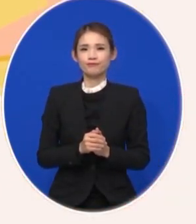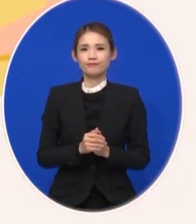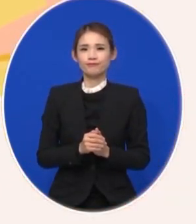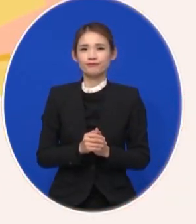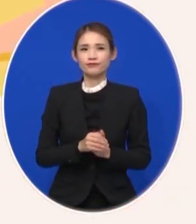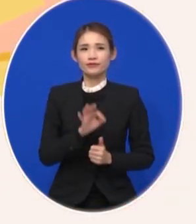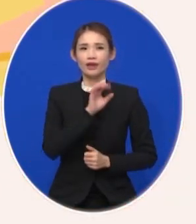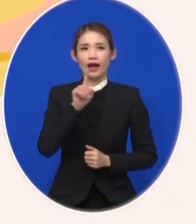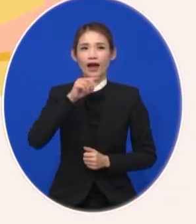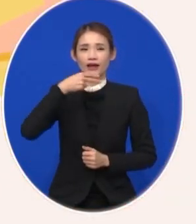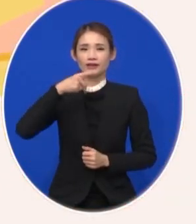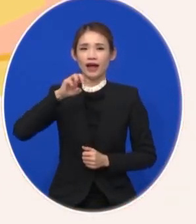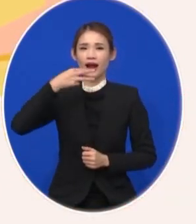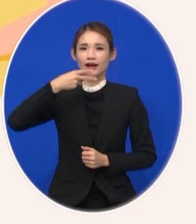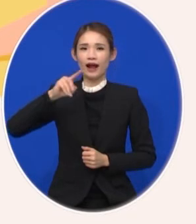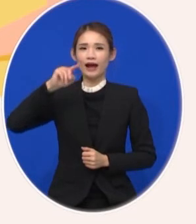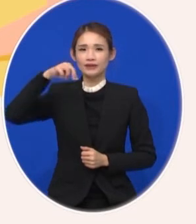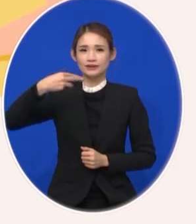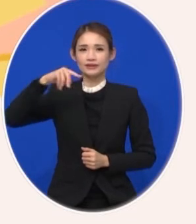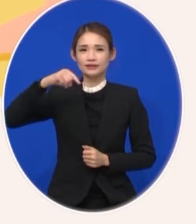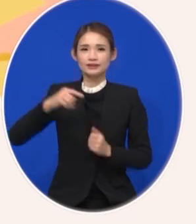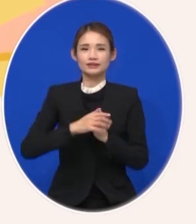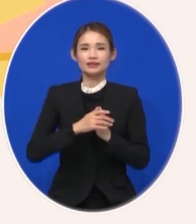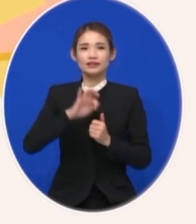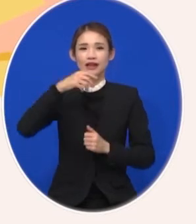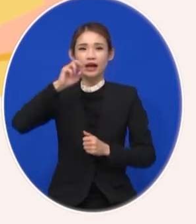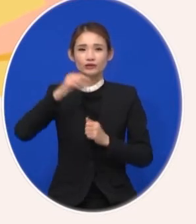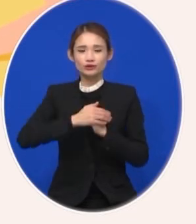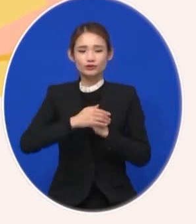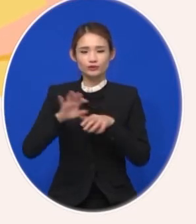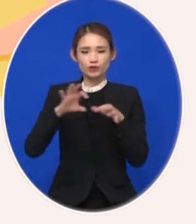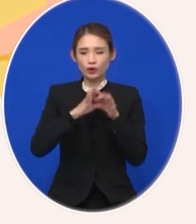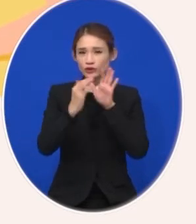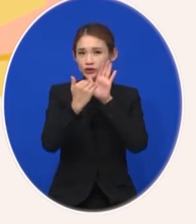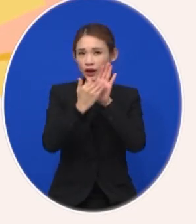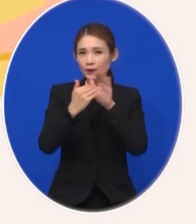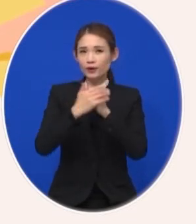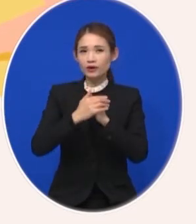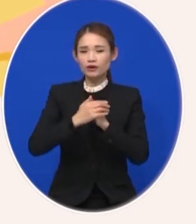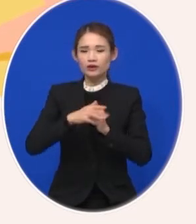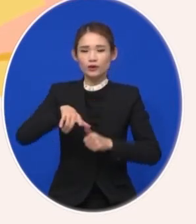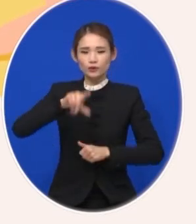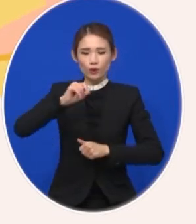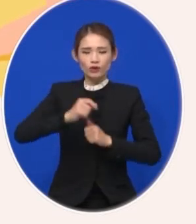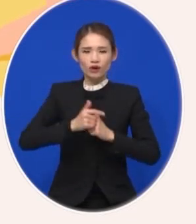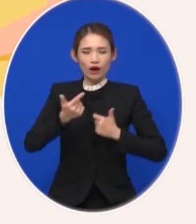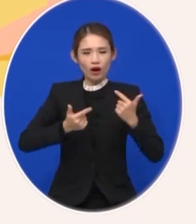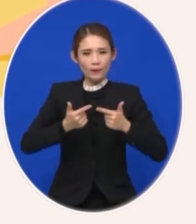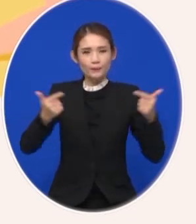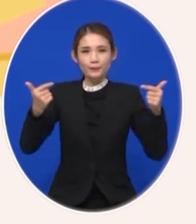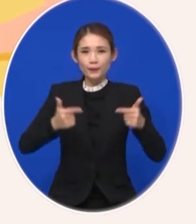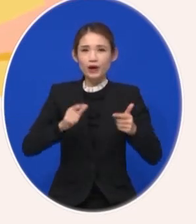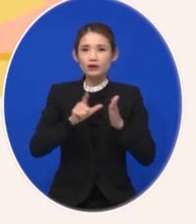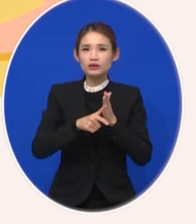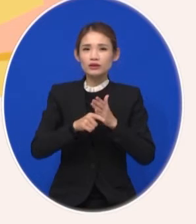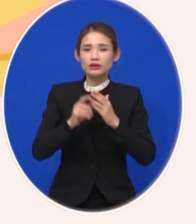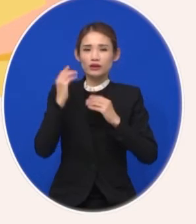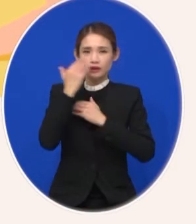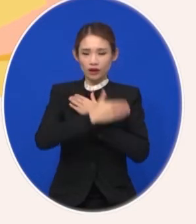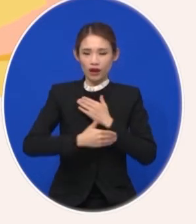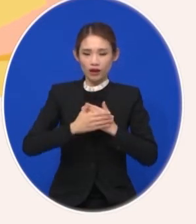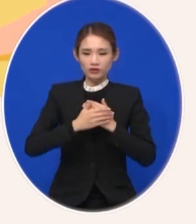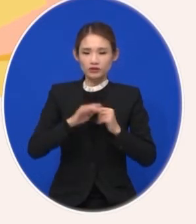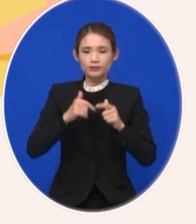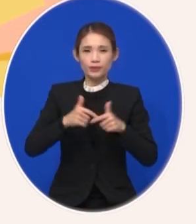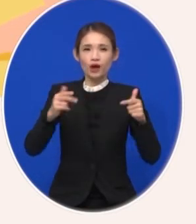아달라트 오로스정은 칼슘 통로 차단제로 조기 진통의 억제제로도 사용하며 태아 기형 증가 보고가 없으므로